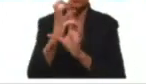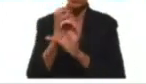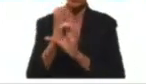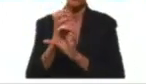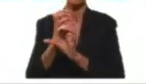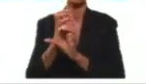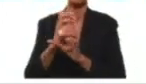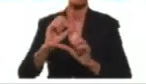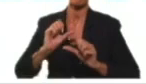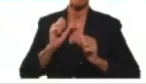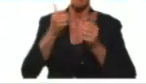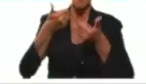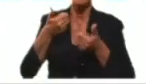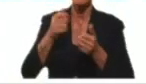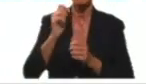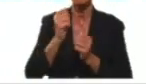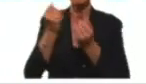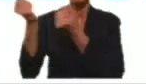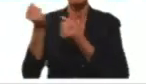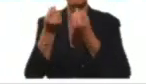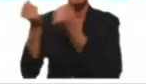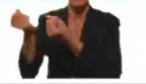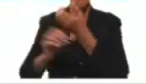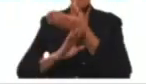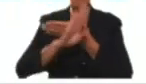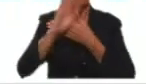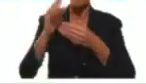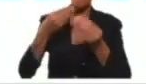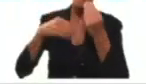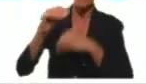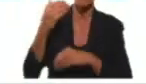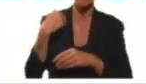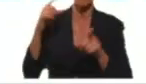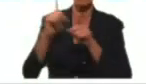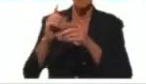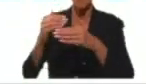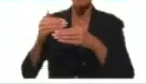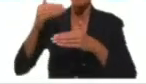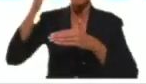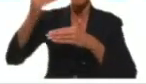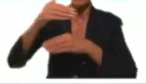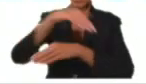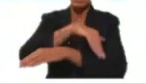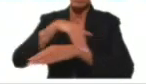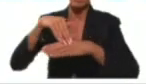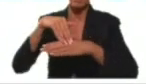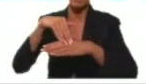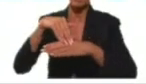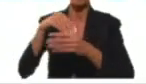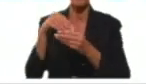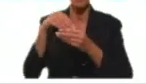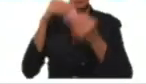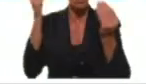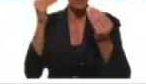aby rozszerzyć zasięg miejskiego transportu publicznego, również poza granice administracyjne miast, rozwinąć